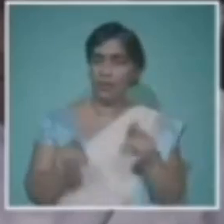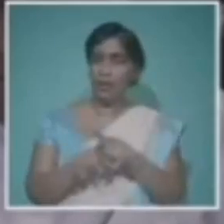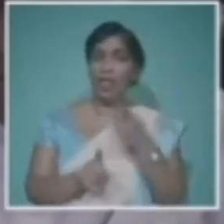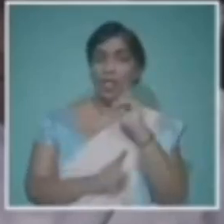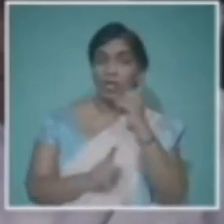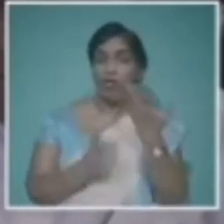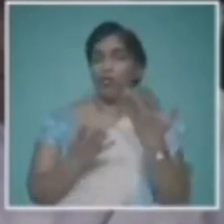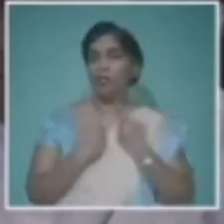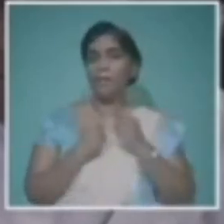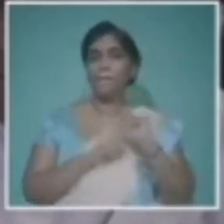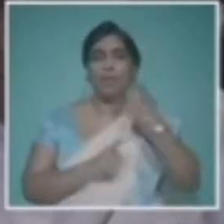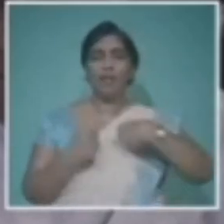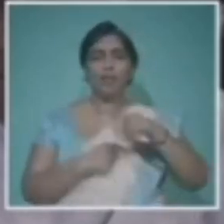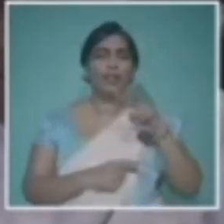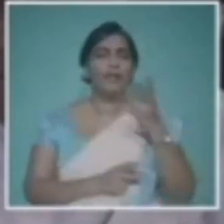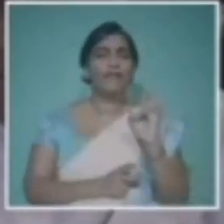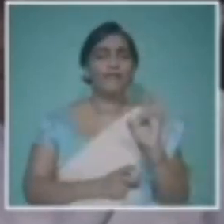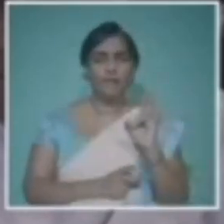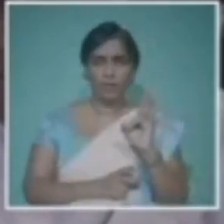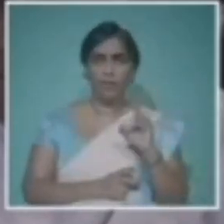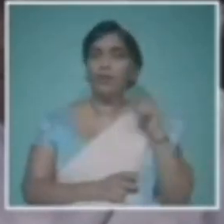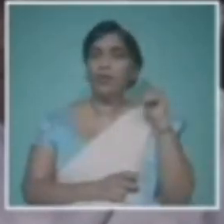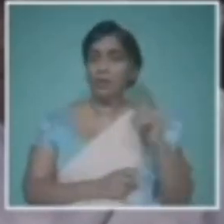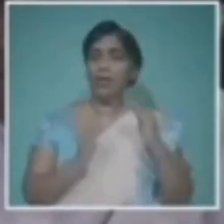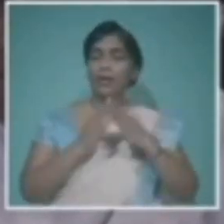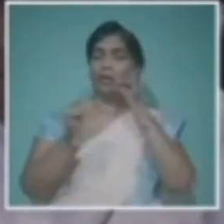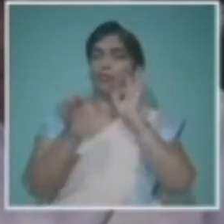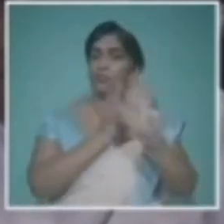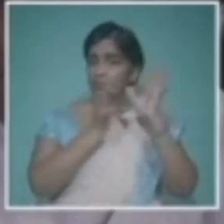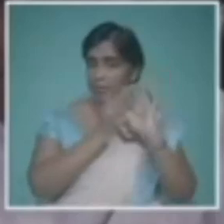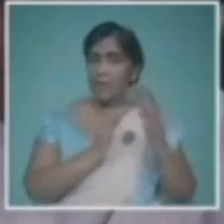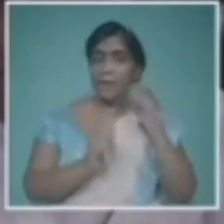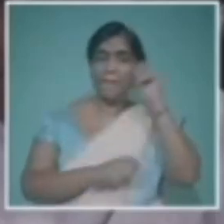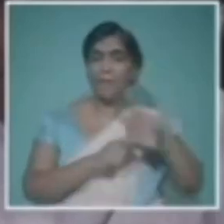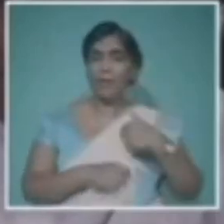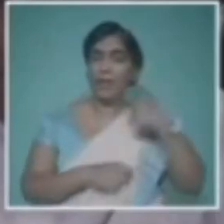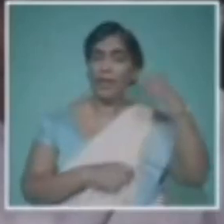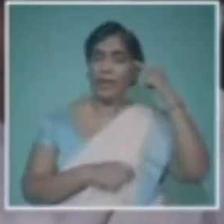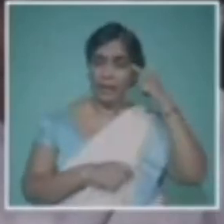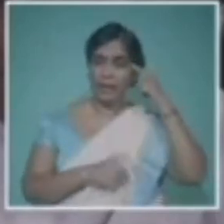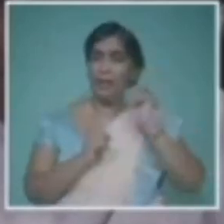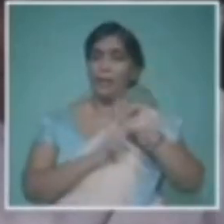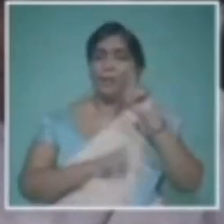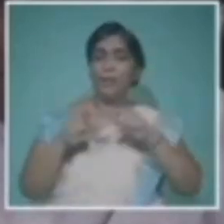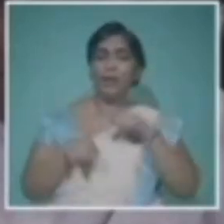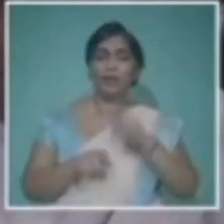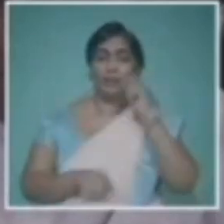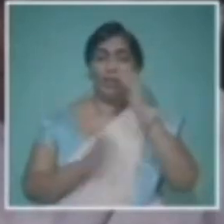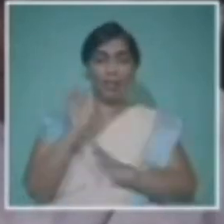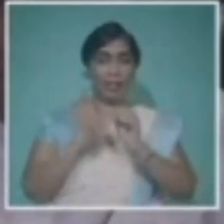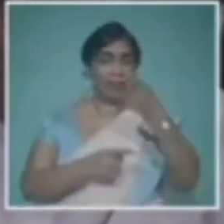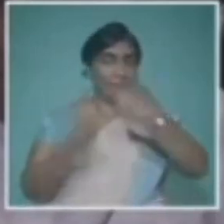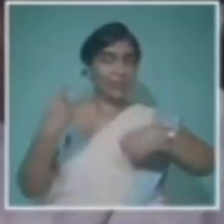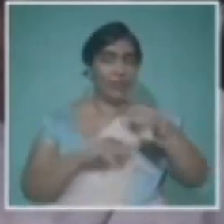දඬුවම් විදිනවා පාර්ලිමේන්තුවේ ඉන්න 225 දෙනා. ඒගොල්ලන්ගේ ගෙවල් පුච්චන්නේ මහජනයාගේ හිතේ පාර්ලිමේන්තුවේ මහජන